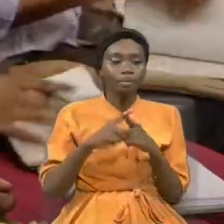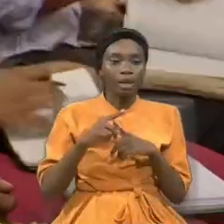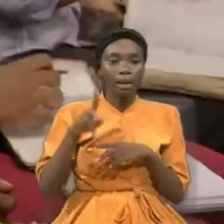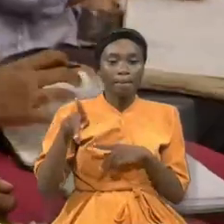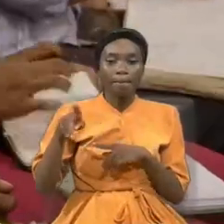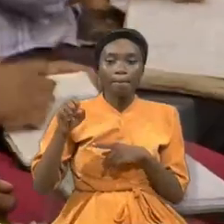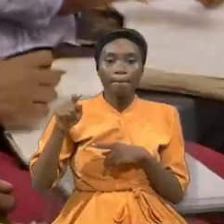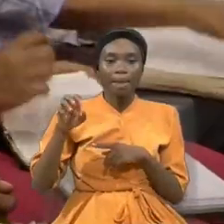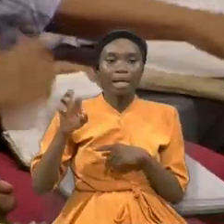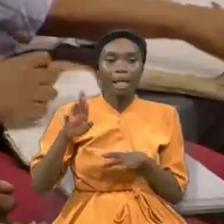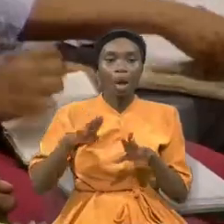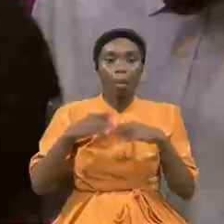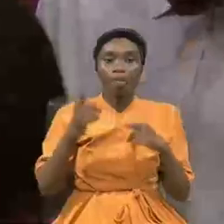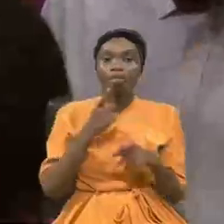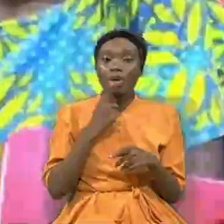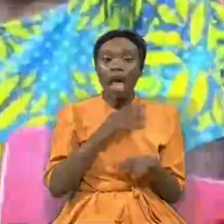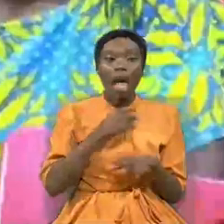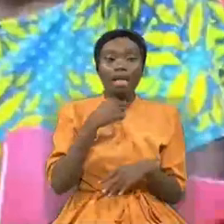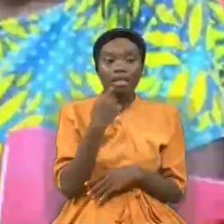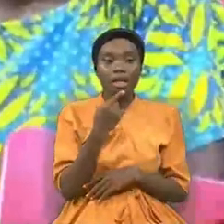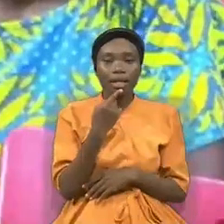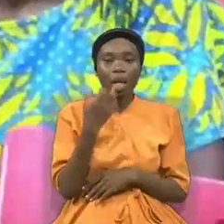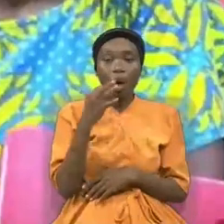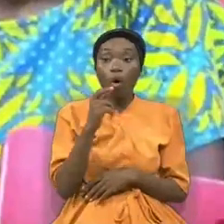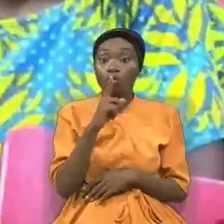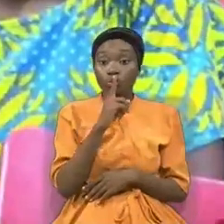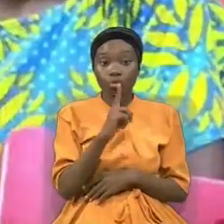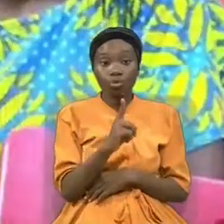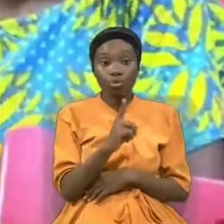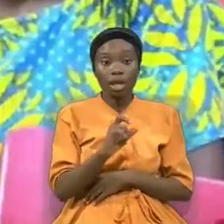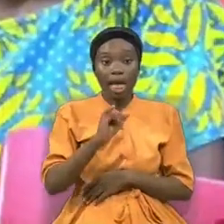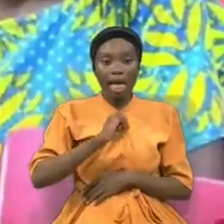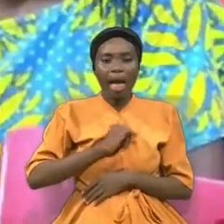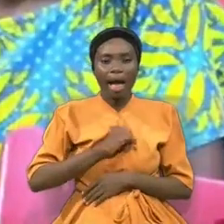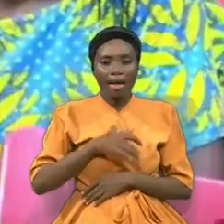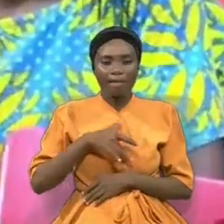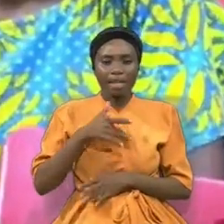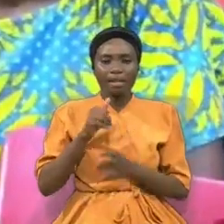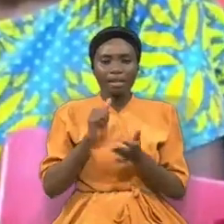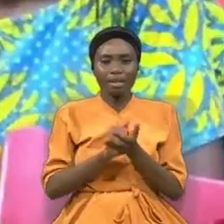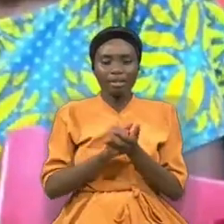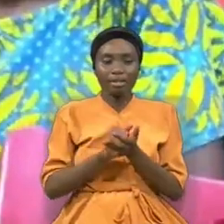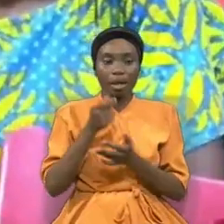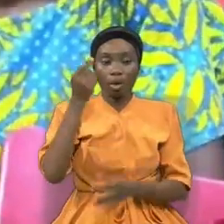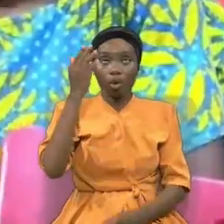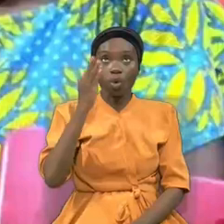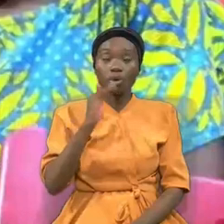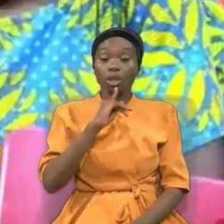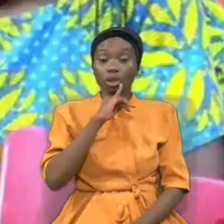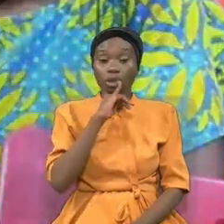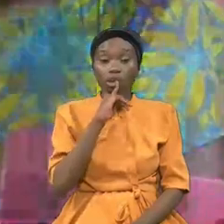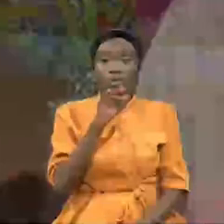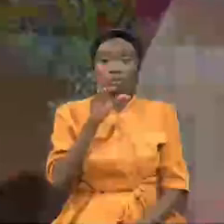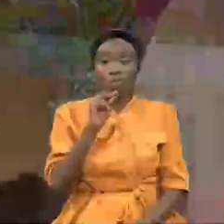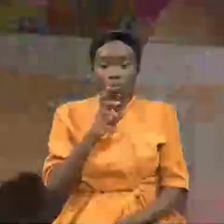Alors Pierre, ouvrant la bouche, dit: « En vérité, je reconnais que Dieu